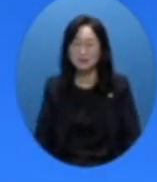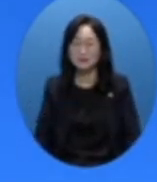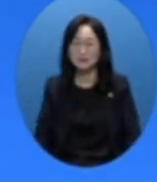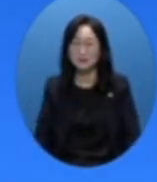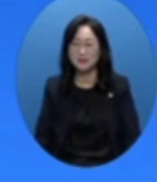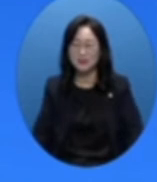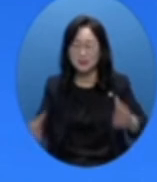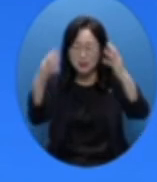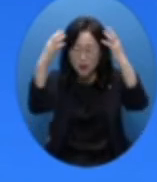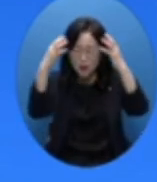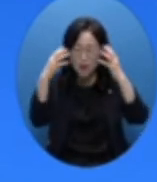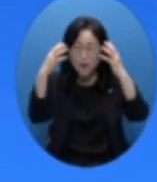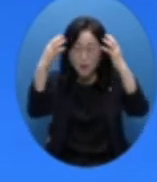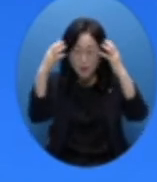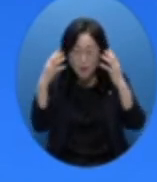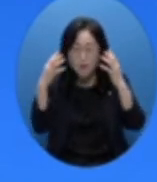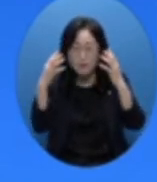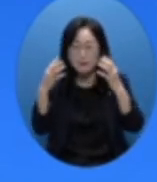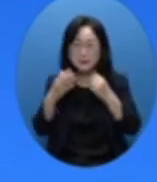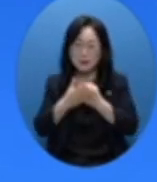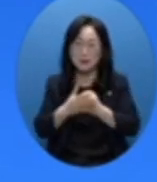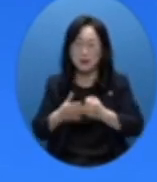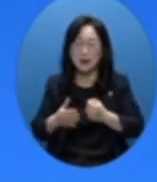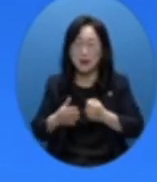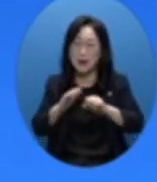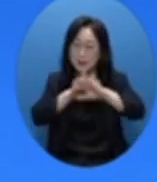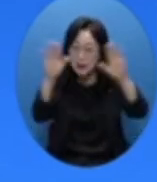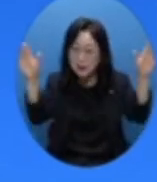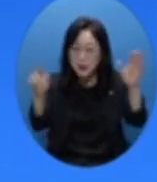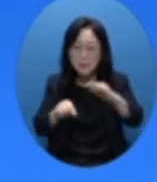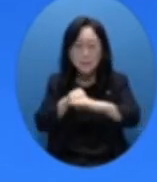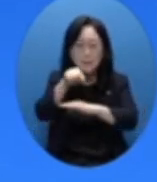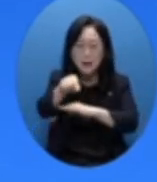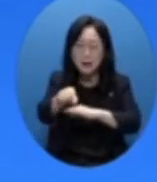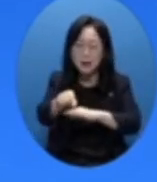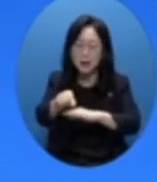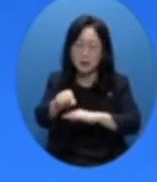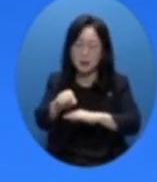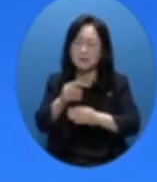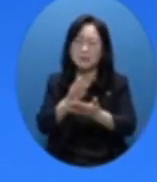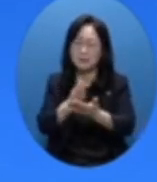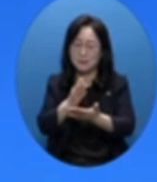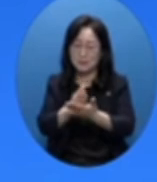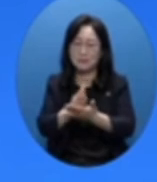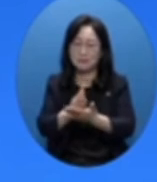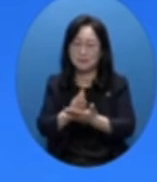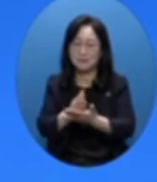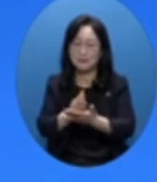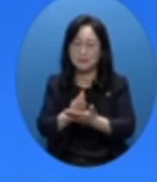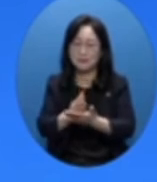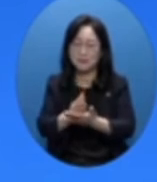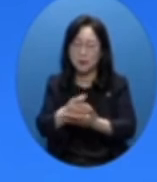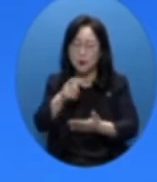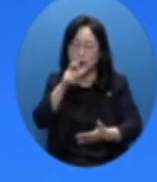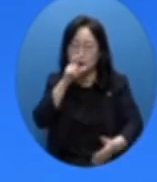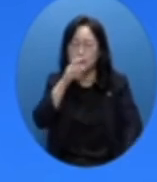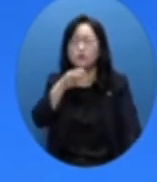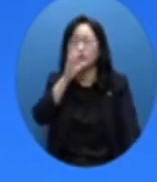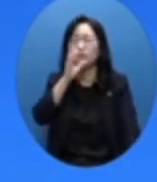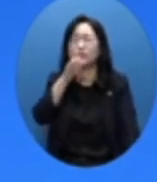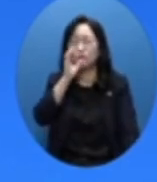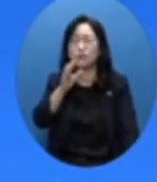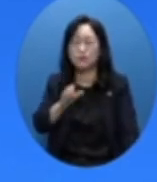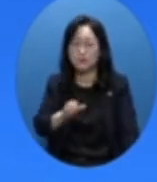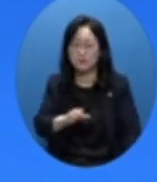이 돌 때는 가급적 낮에 외출을 삼가하고 물을 많이 드시고